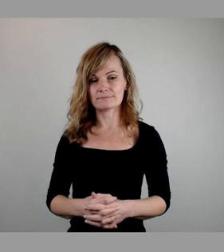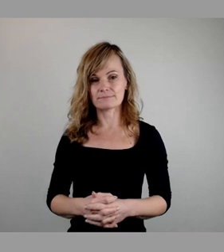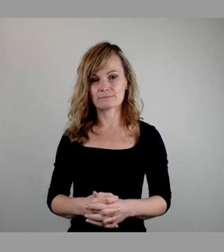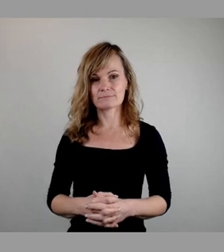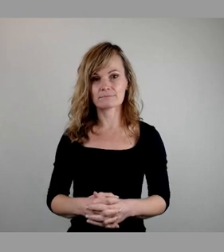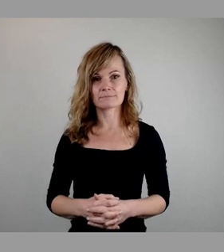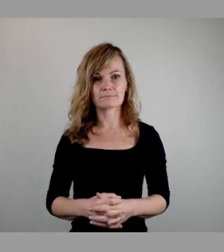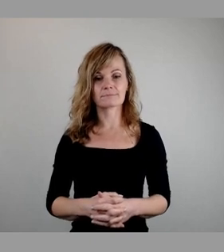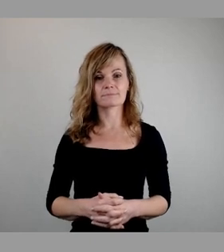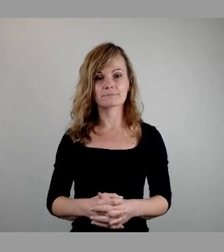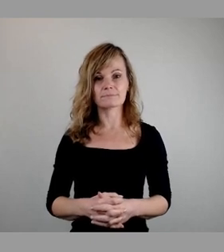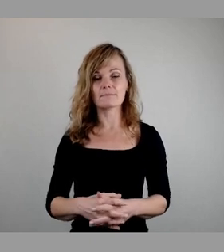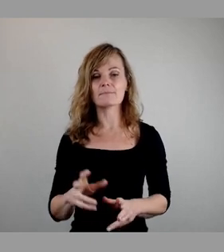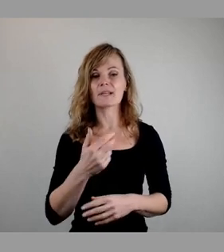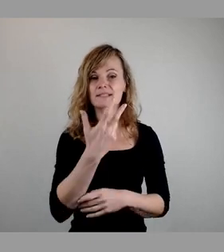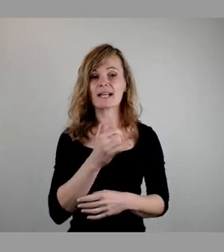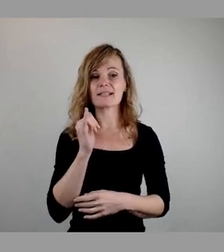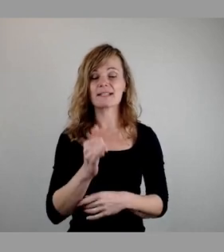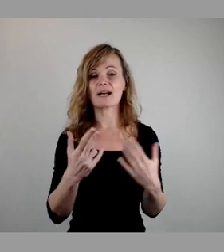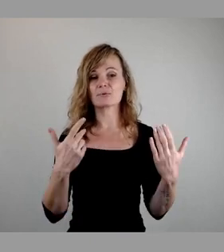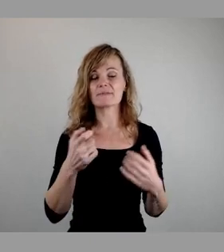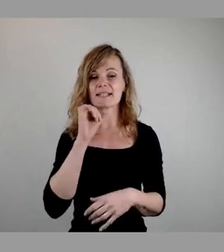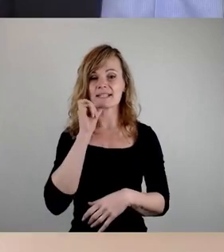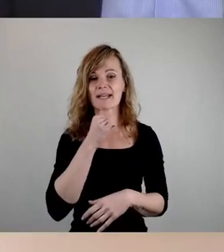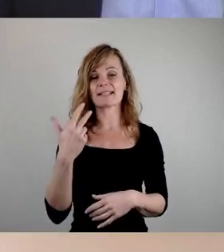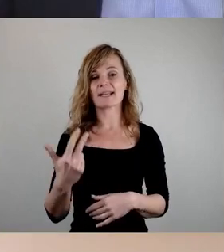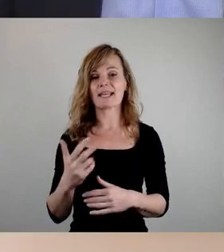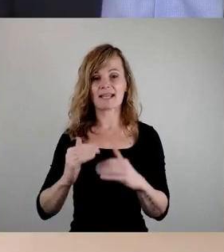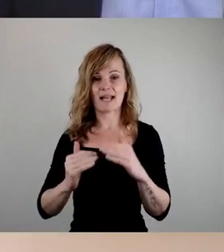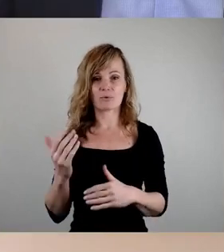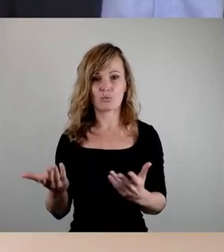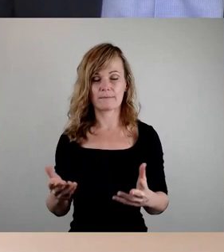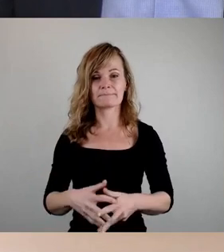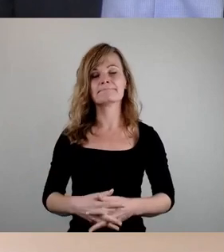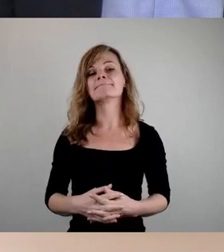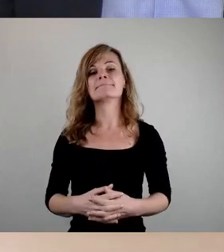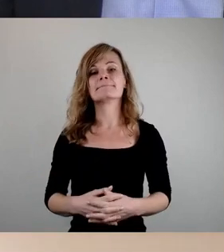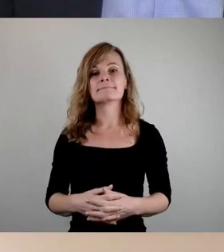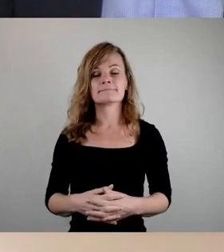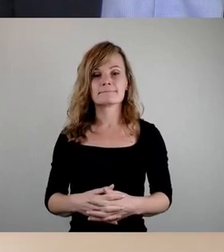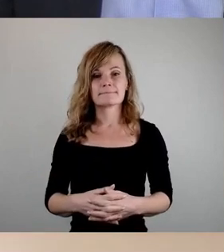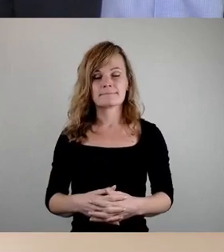Dreißig Ja-Stimmen, 28 Nein-Stimmen, 3 Enthaltungen. Dann ist dem